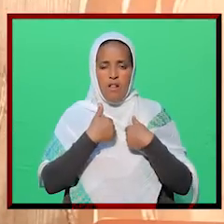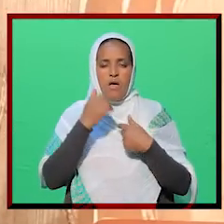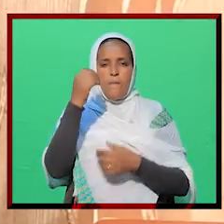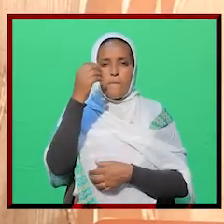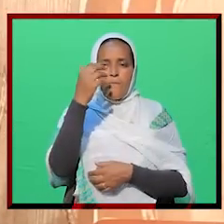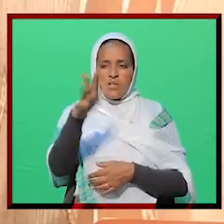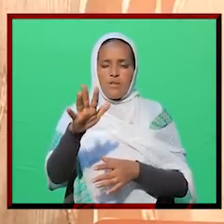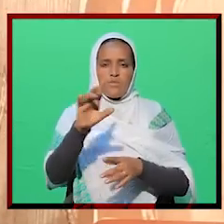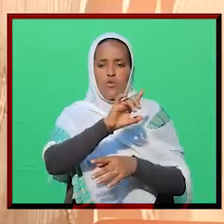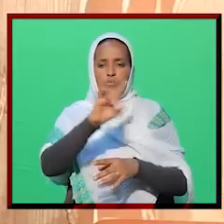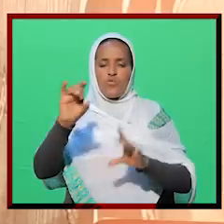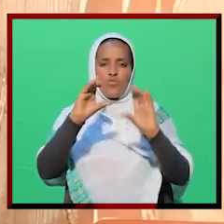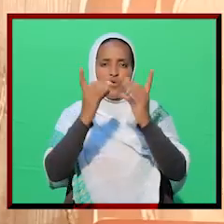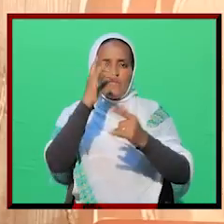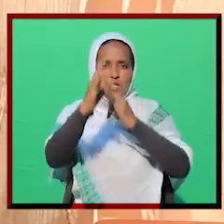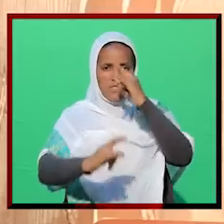አብረው ይነሳሉ።